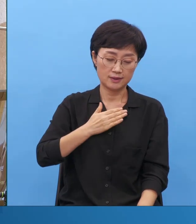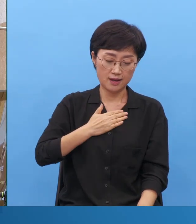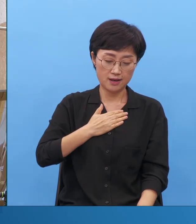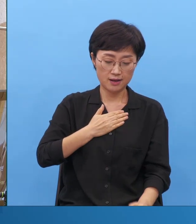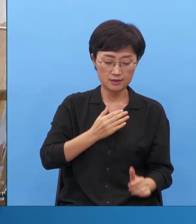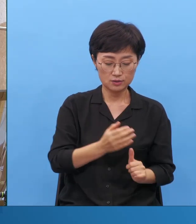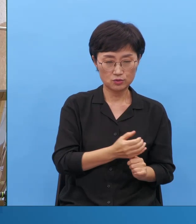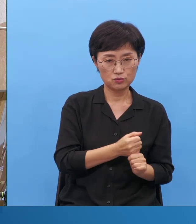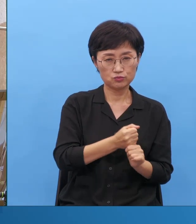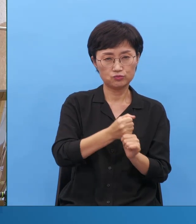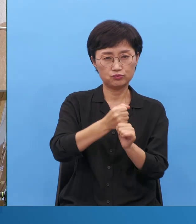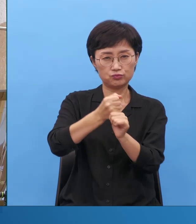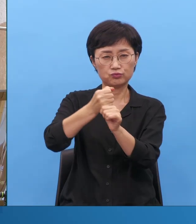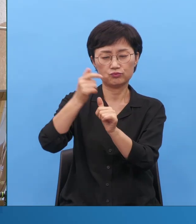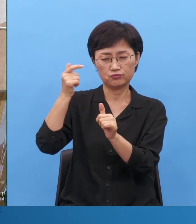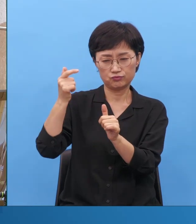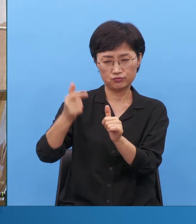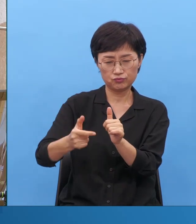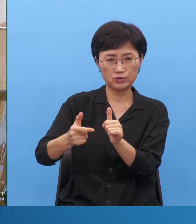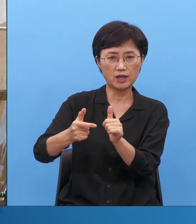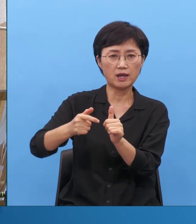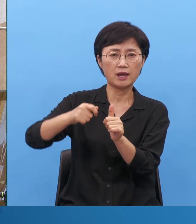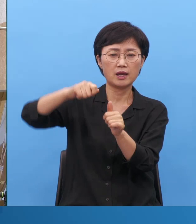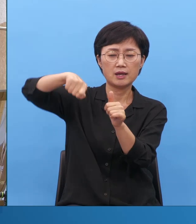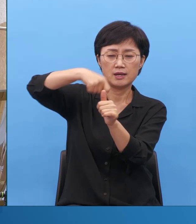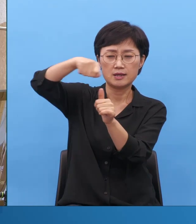사랑 주로서